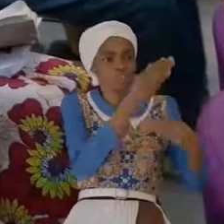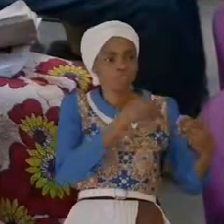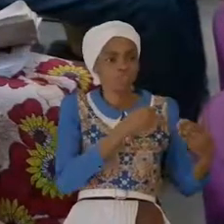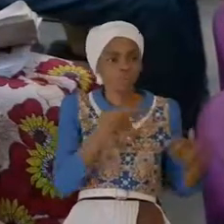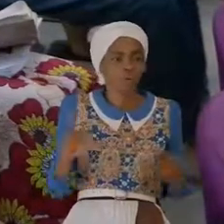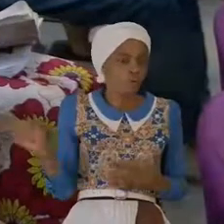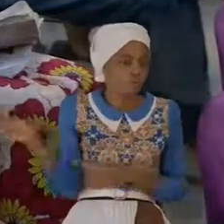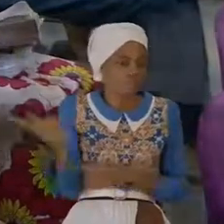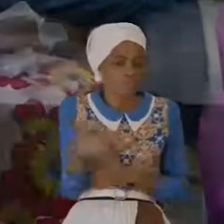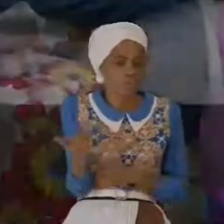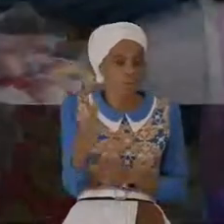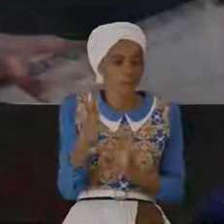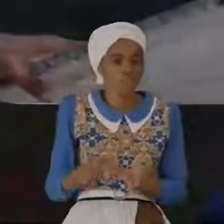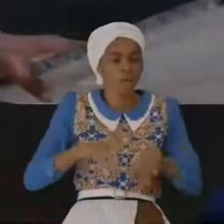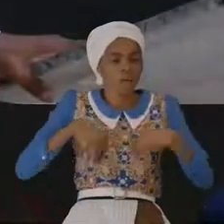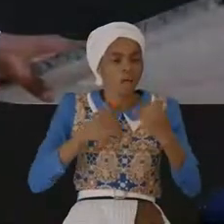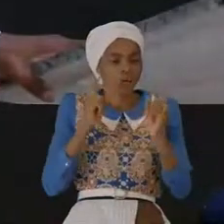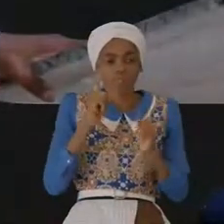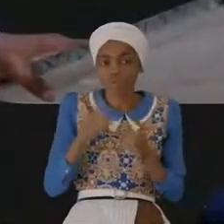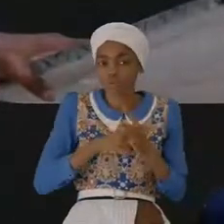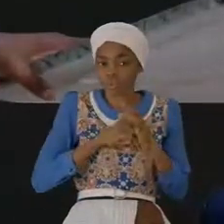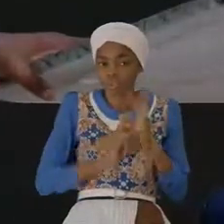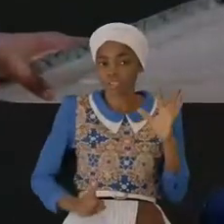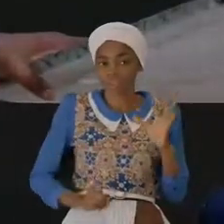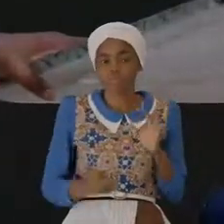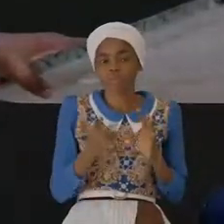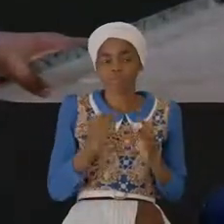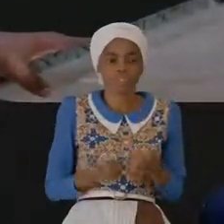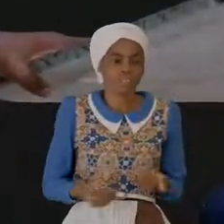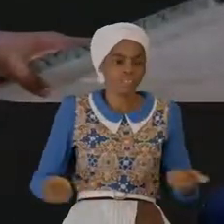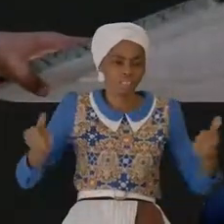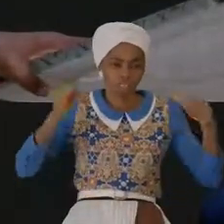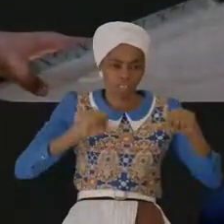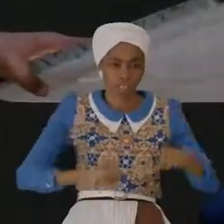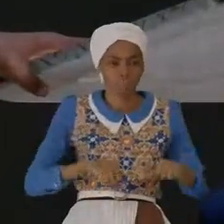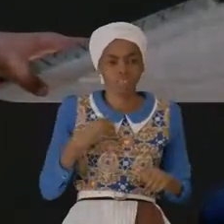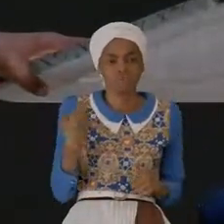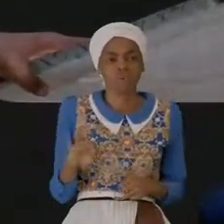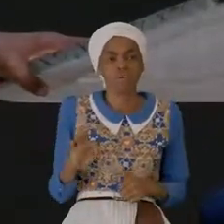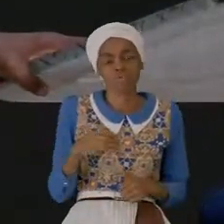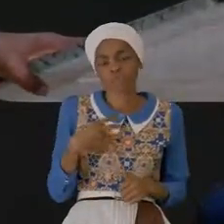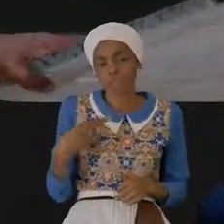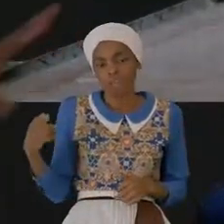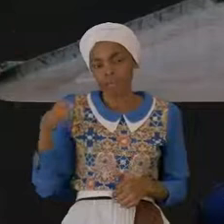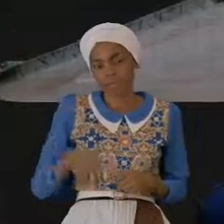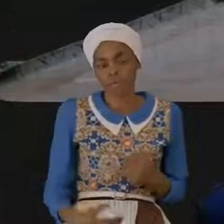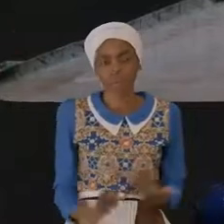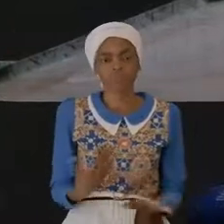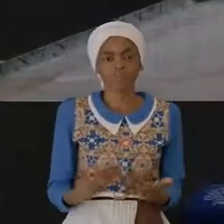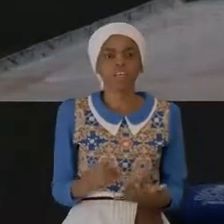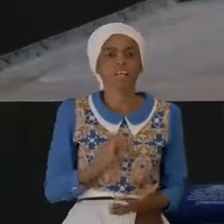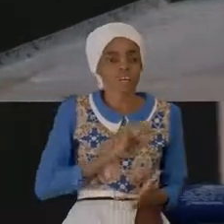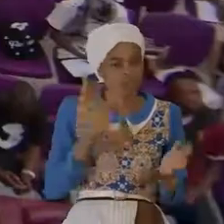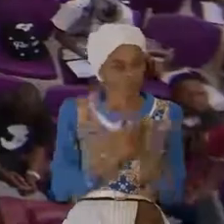vipères. Comment échapperez-vous au châtiment de la géhenne? Je prie